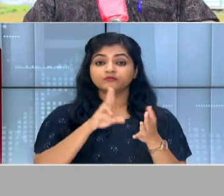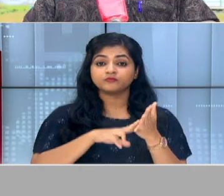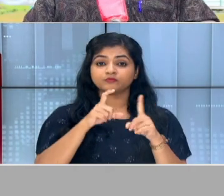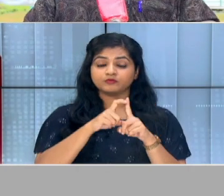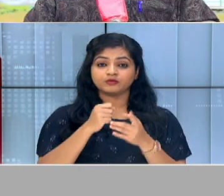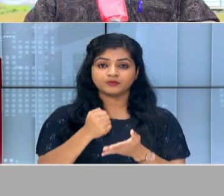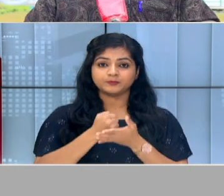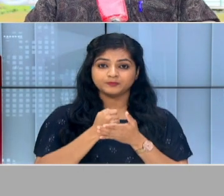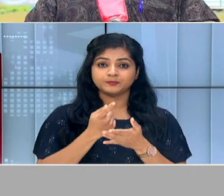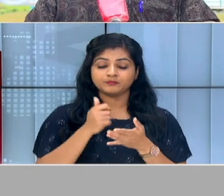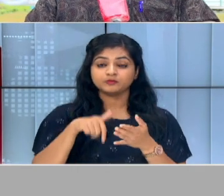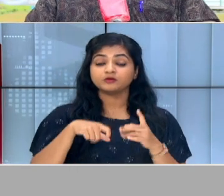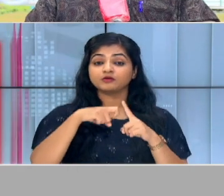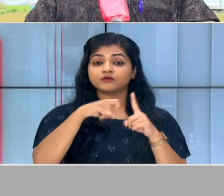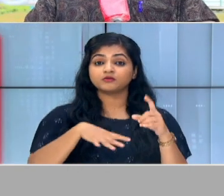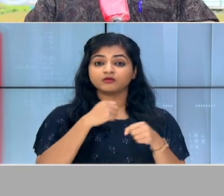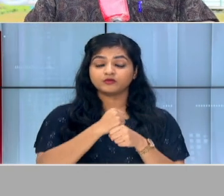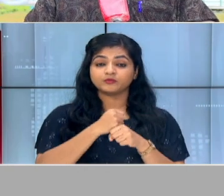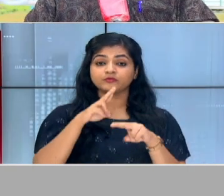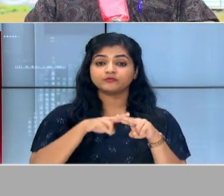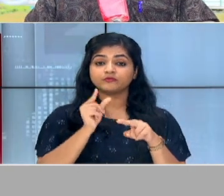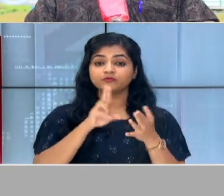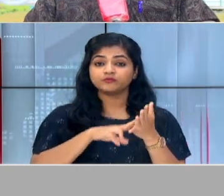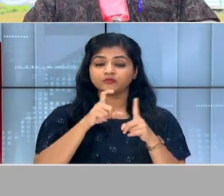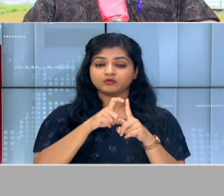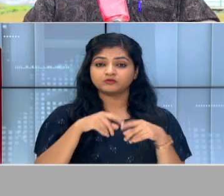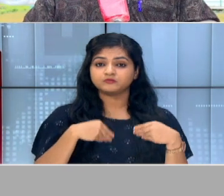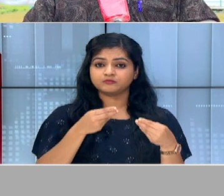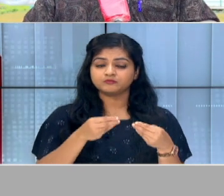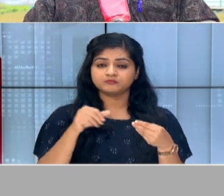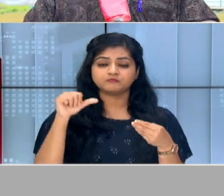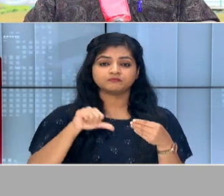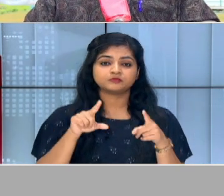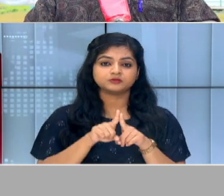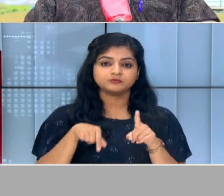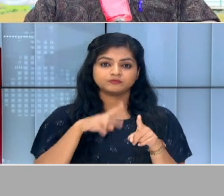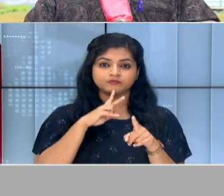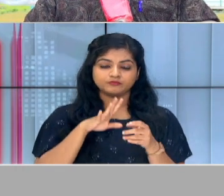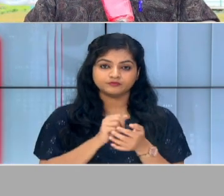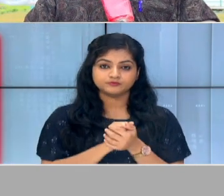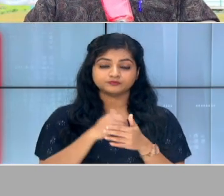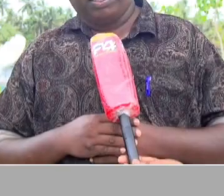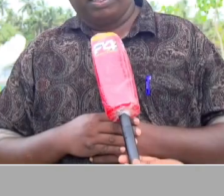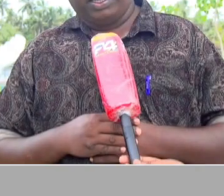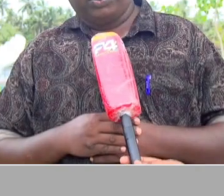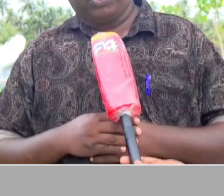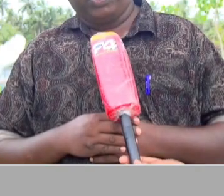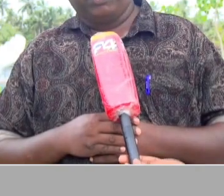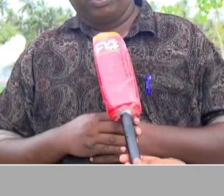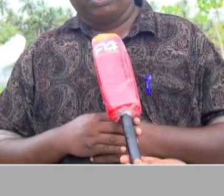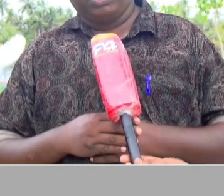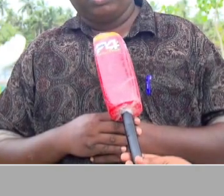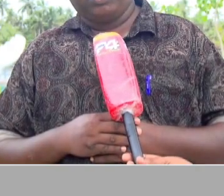ശ്രമിച്ചെങ്കിലും സംസ്ഥാന ഗവൺമെൻറ് അന്ന് ഫണ്ട് എടുക്കാനുള്ളൊരു രീതിയിലല്ലായിരുന്നു. പിന്നീട് ആലപ്പുഴയിൽ നെഹ്റു